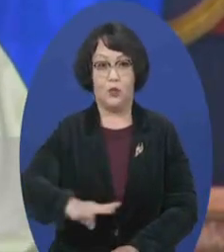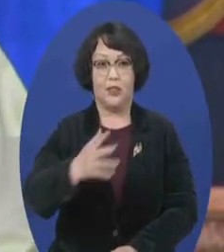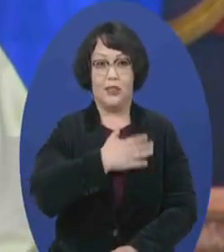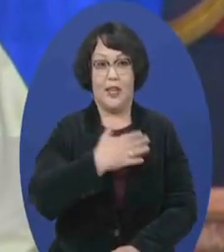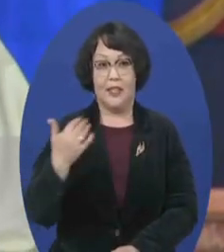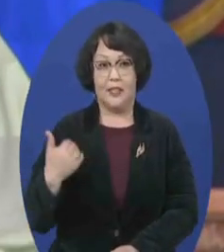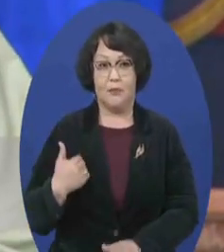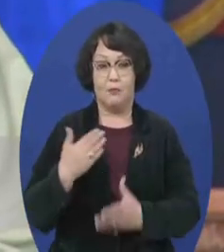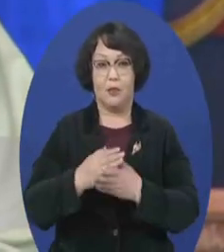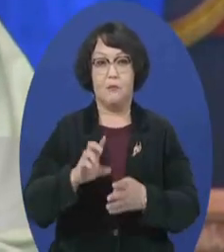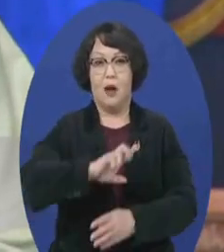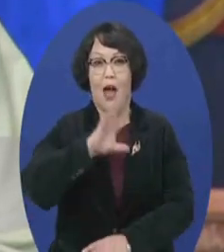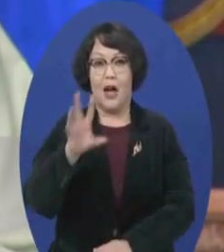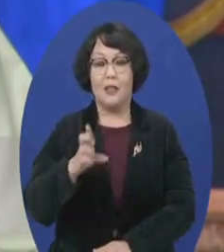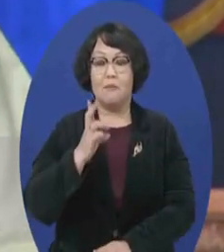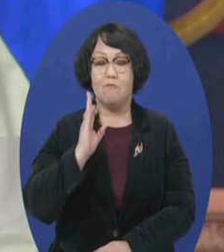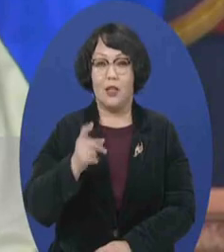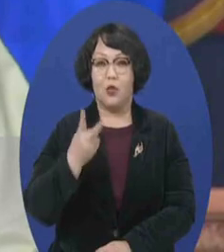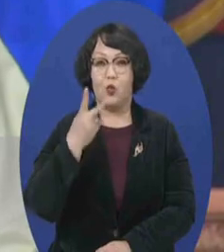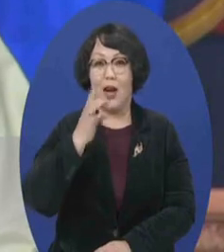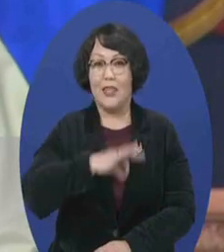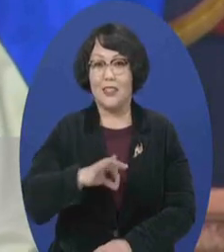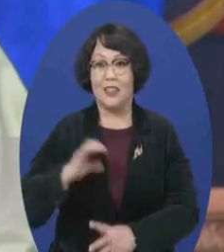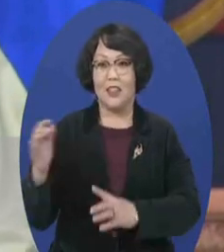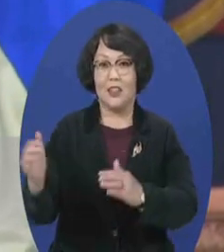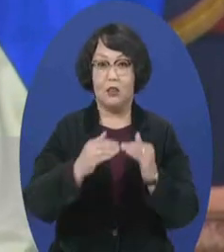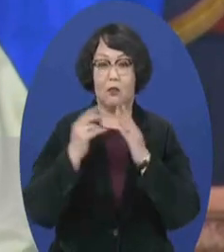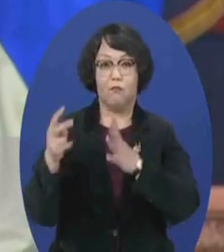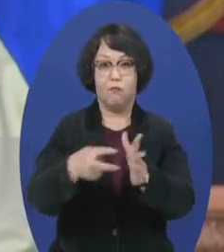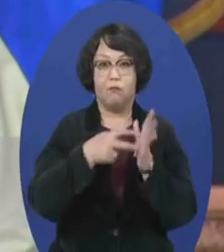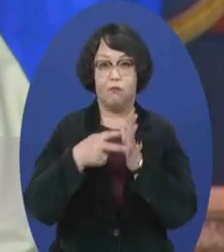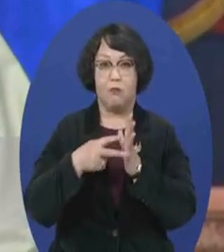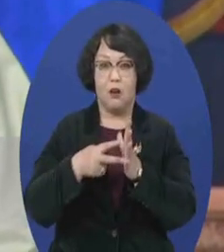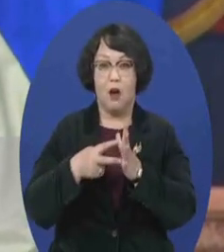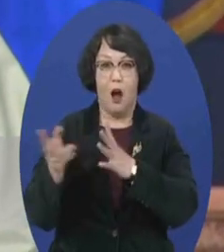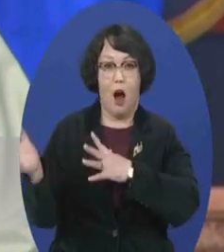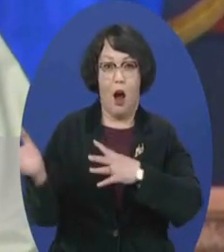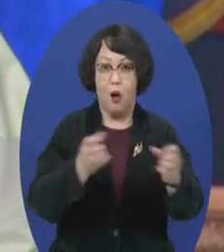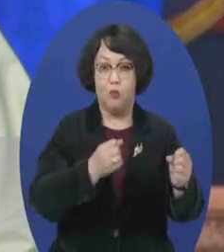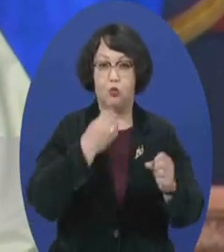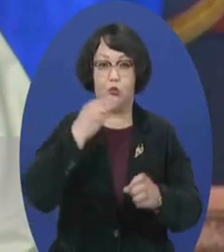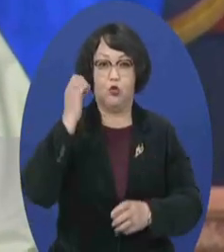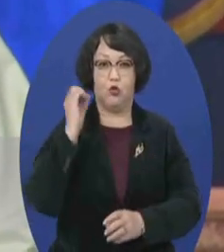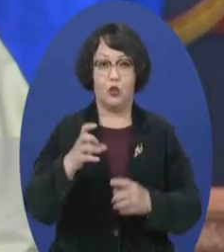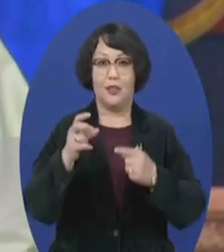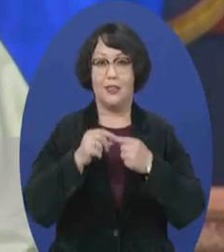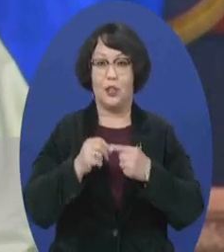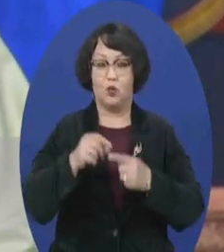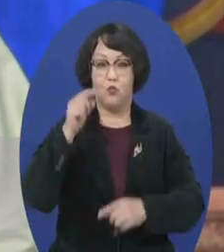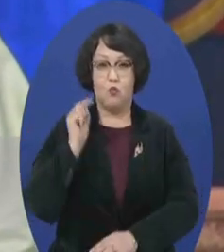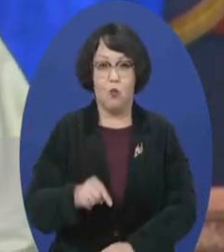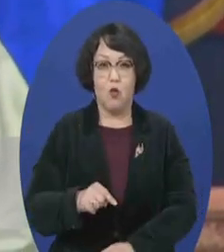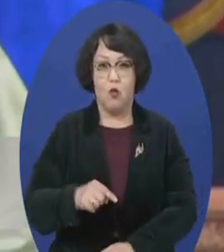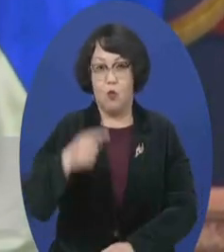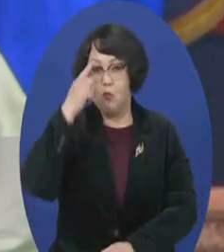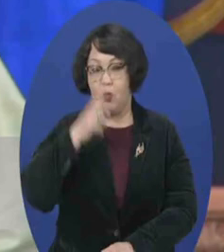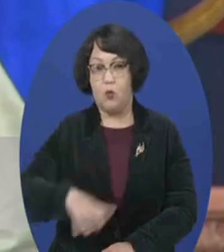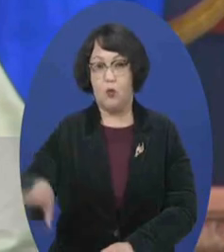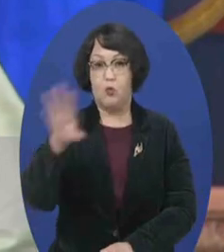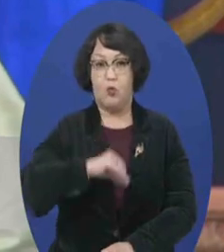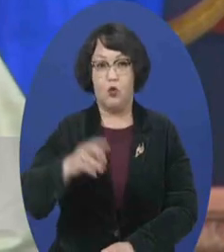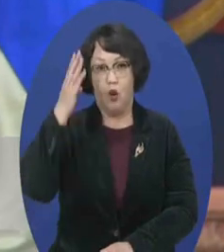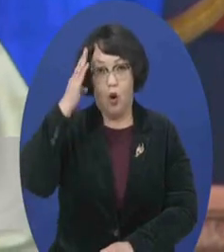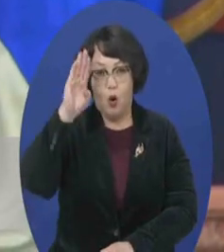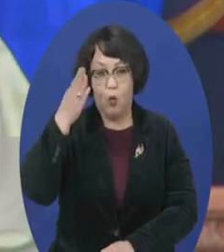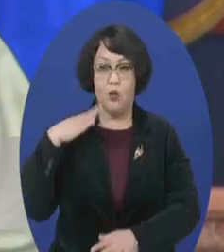байж, байгалийн баялагынхаа үр шимийг адилдаг шүртэх явдал бол шударга ёсны бас нэгэн зарчим аа. Монголчууд бидэнд